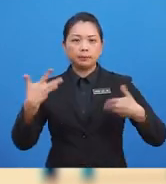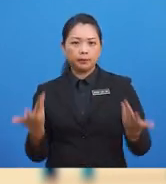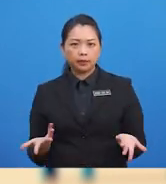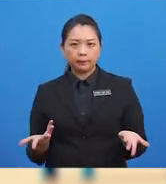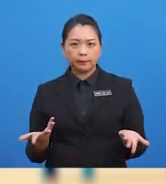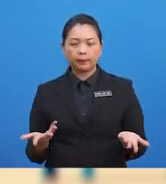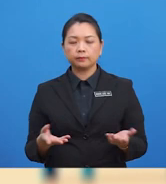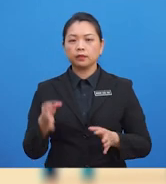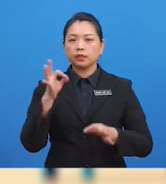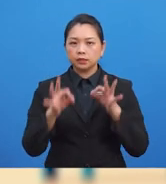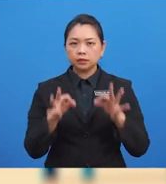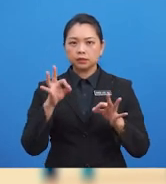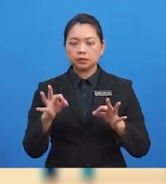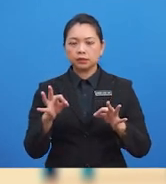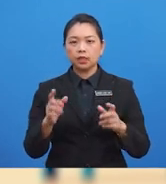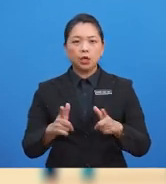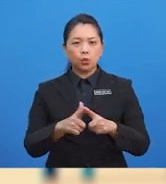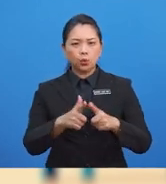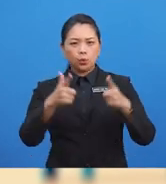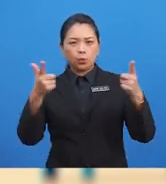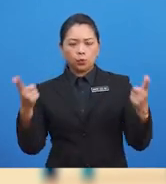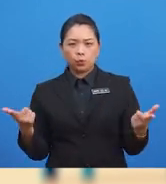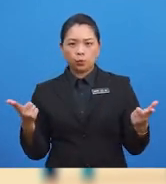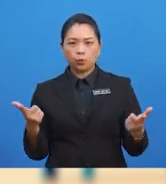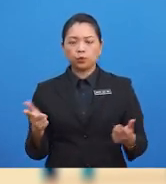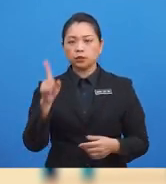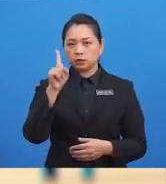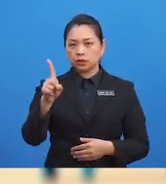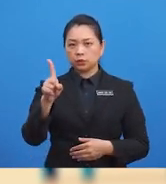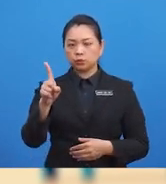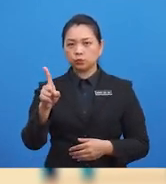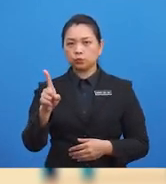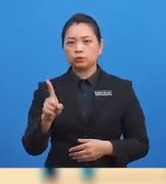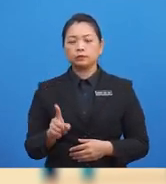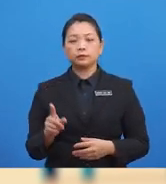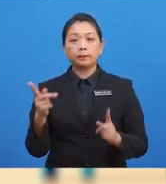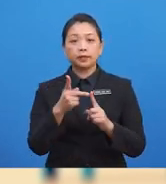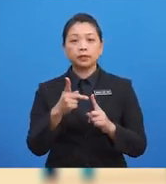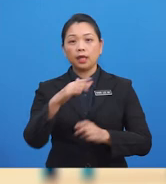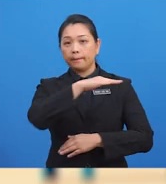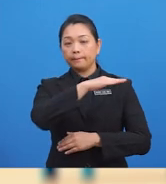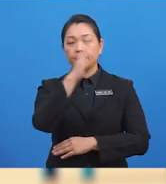Bagaimana pula jika luas suatu rantau terhadap paksi Y?